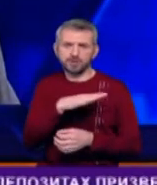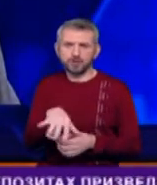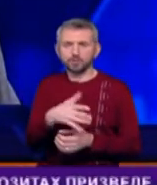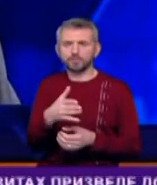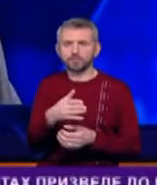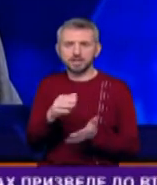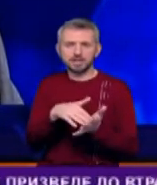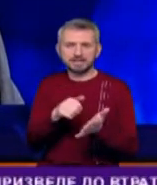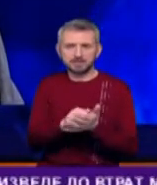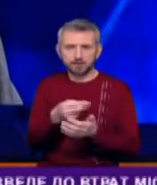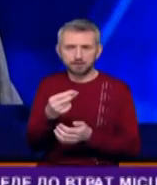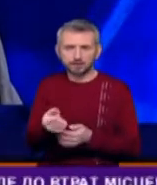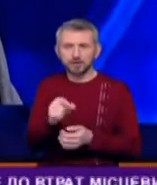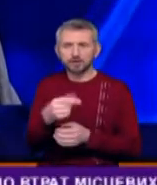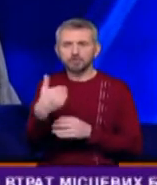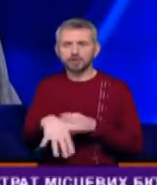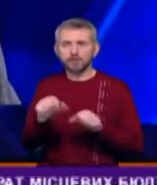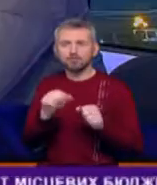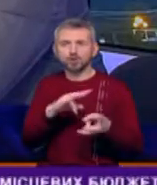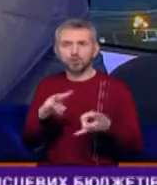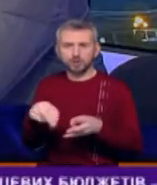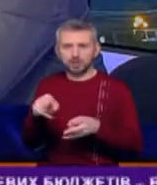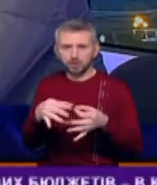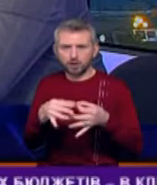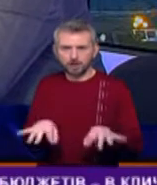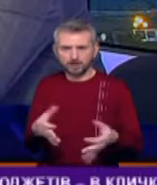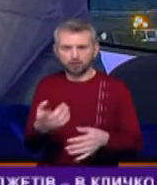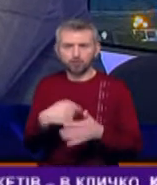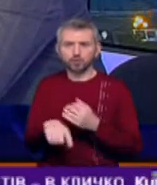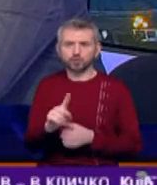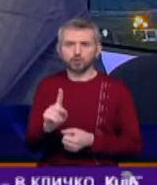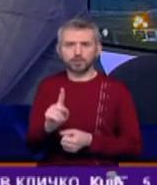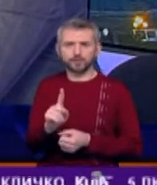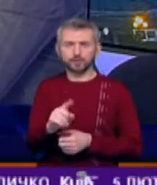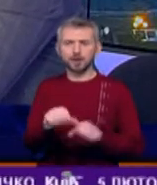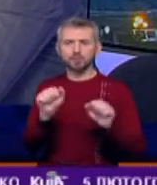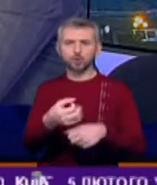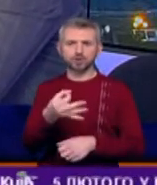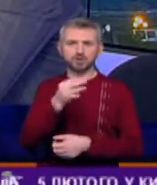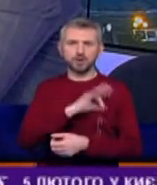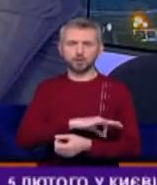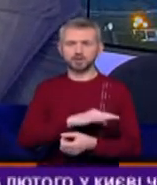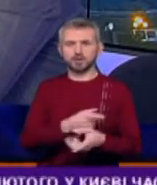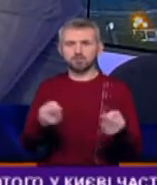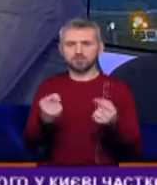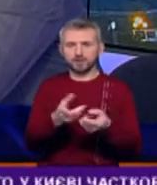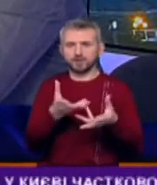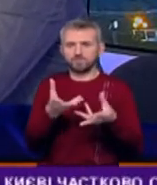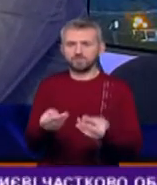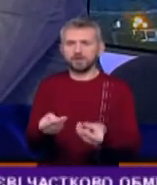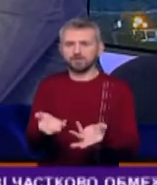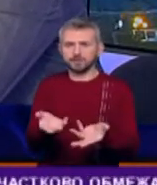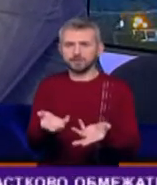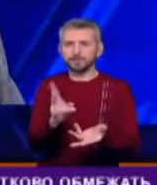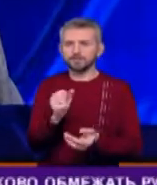власне застави майнової, ти вже можеш шкодити демократичному процесу, тому що можна використати певні важелі